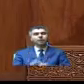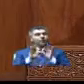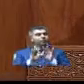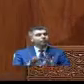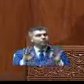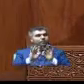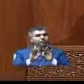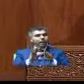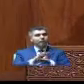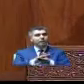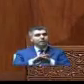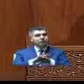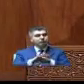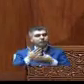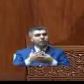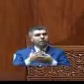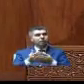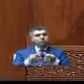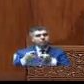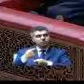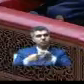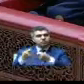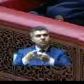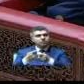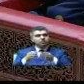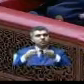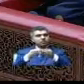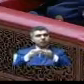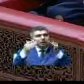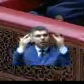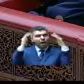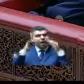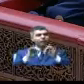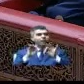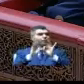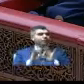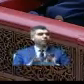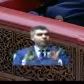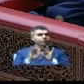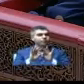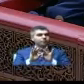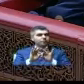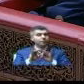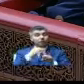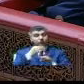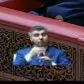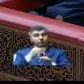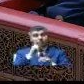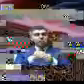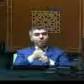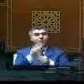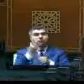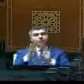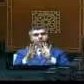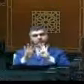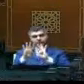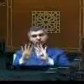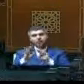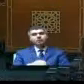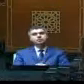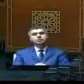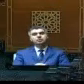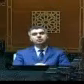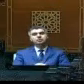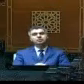اللاعدالة سياسيا واقتصاديا واجتماعيا وثقافيا. نتمنى أن تكون السنة المقبلة